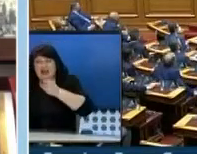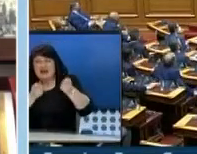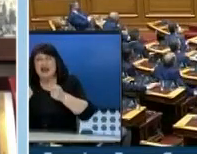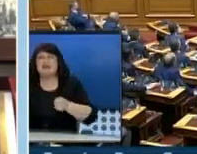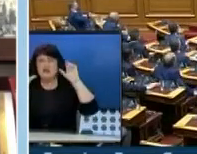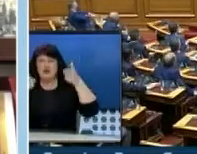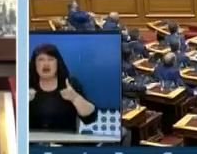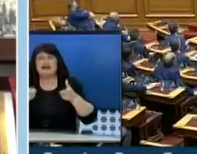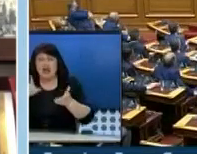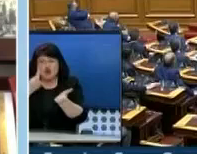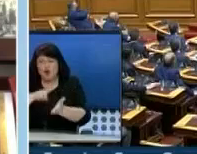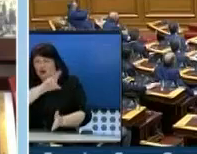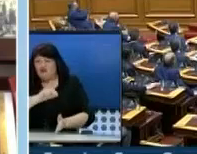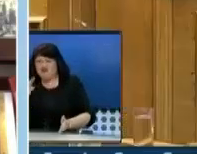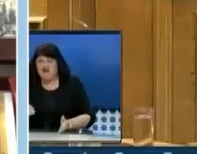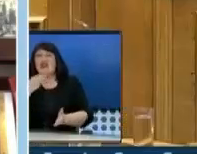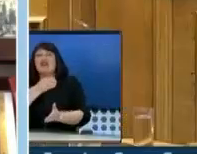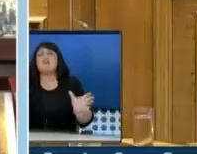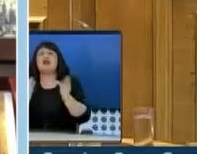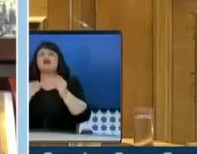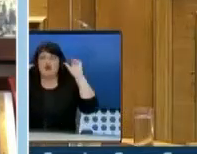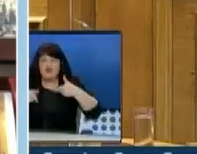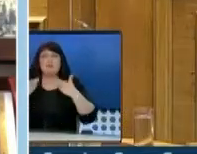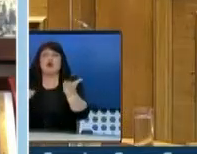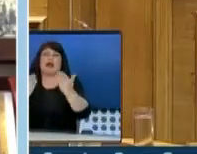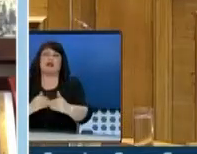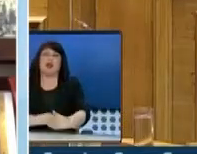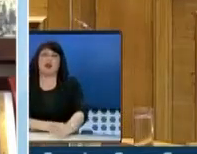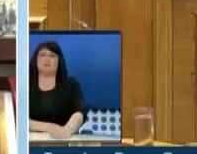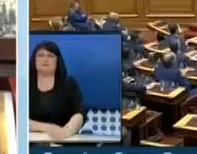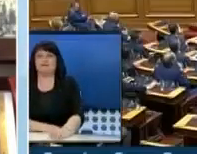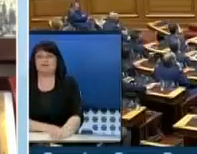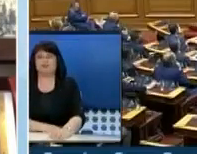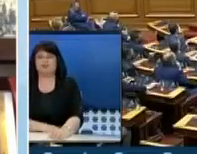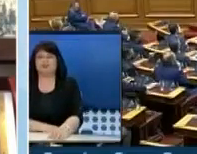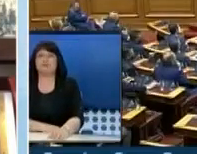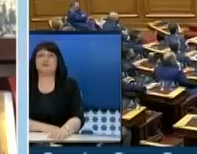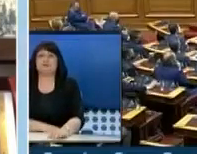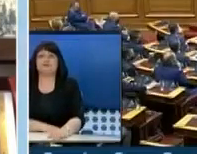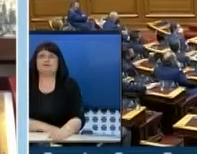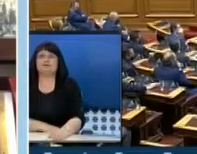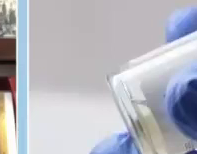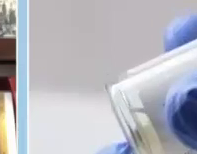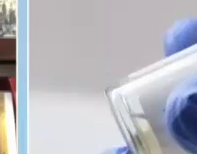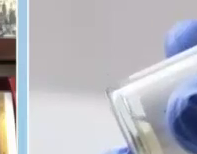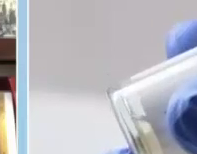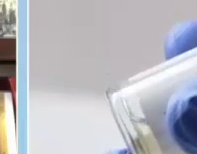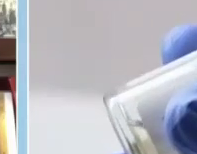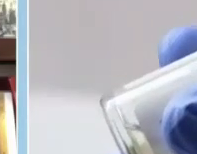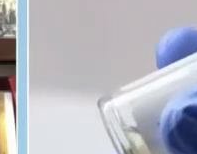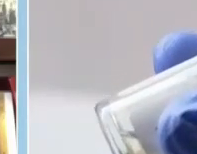παλαινοδίες, τις αυτοαναιρέσεις και όλα αυτά και βέβαια πραγματικά θα έλεγα για την εξέλιξη του εμβολιασμού είναι